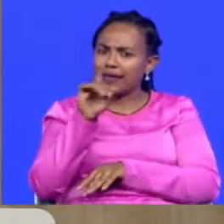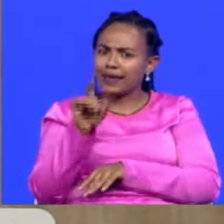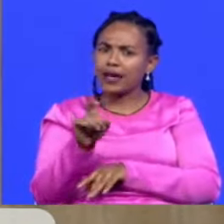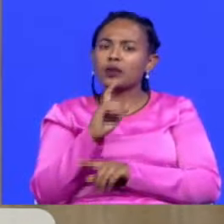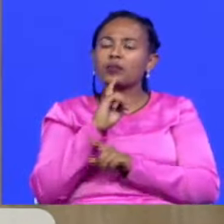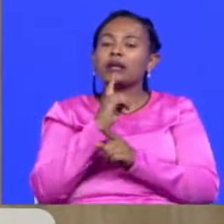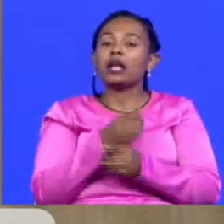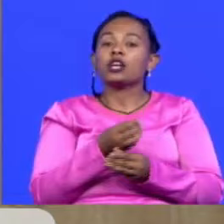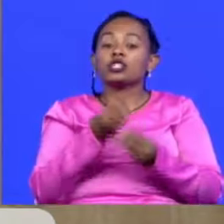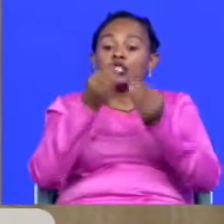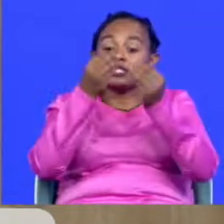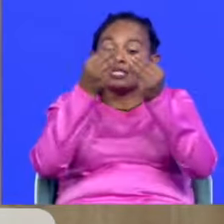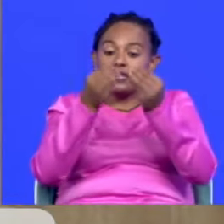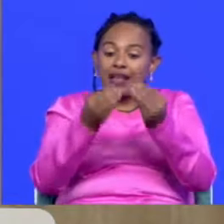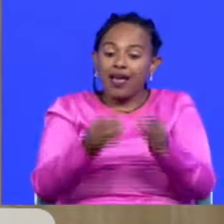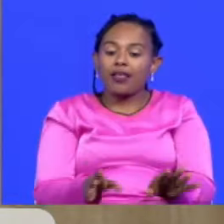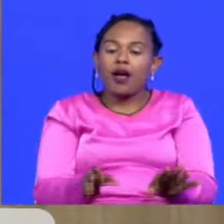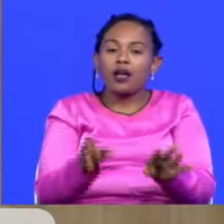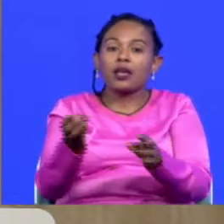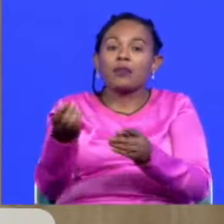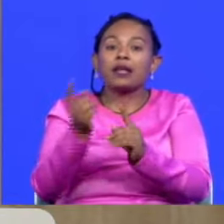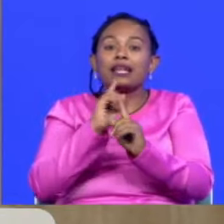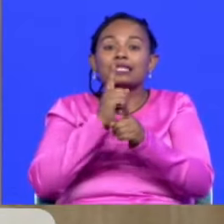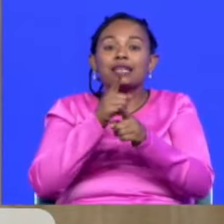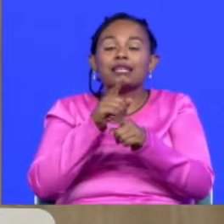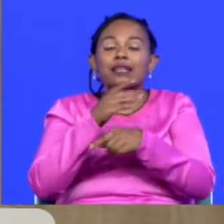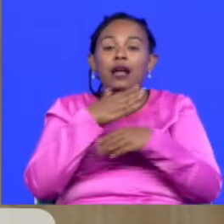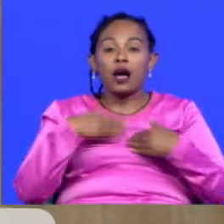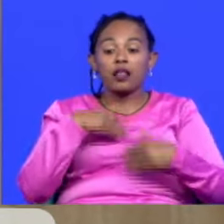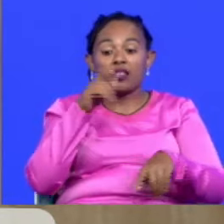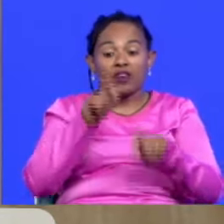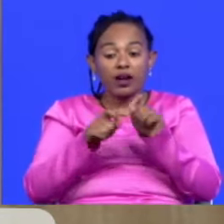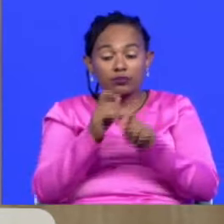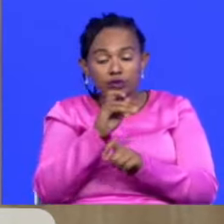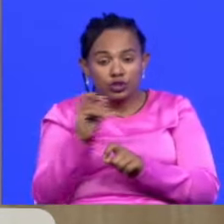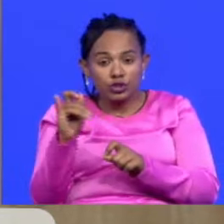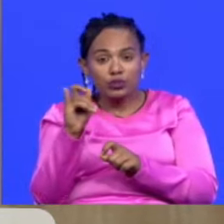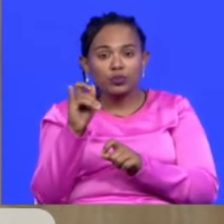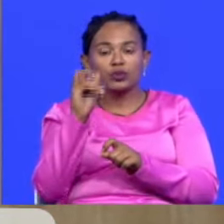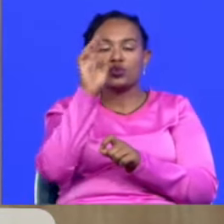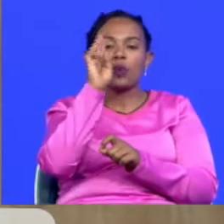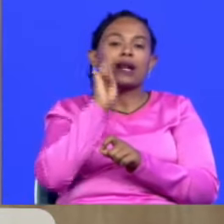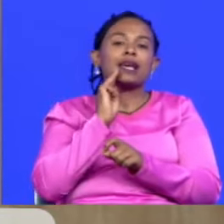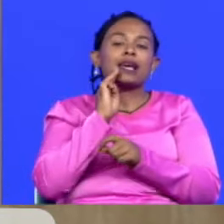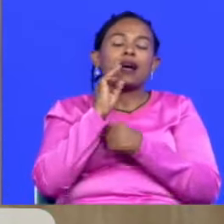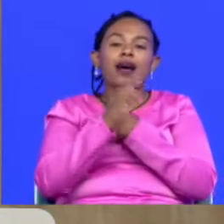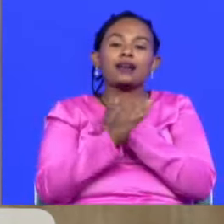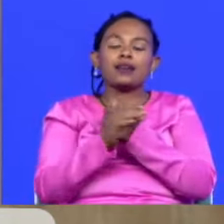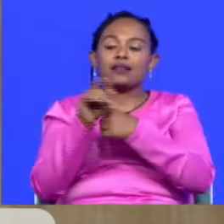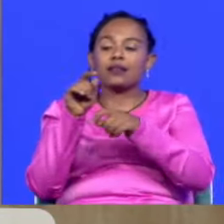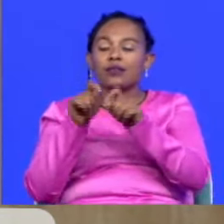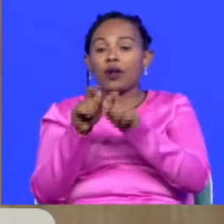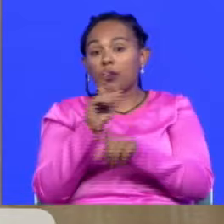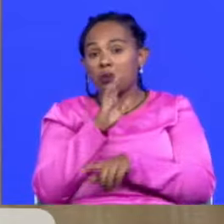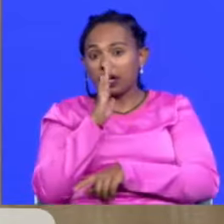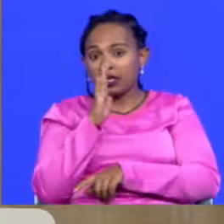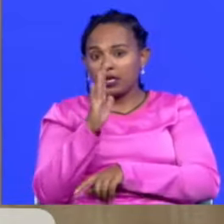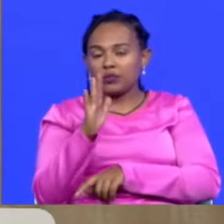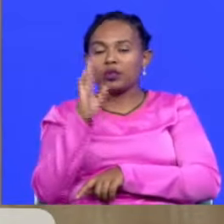ምላሽ ስናጣ የመለሰልን አካል ጋር ተፈራረን እንጂ በሶማሌ አንድነት ጥያቄ ፍጥረን አይደለም። የሶማሌ መንግስት